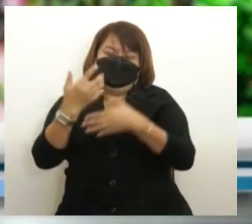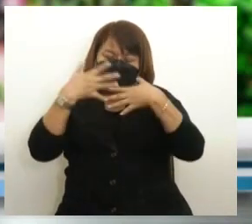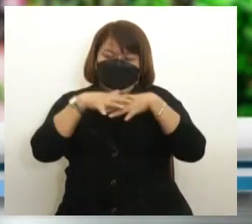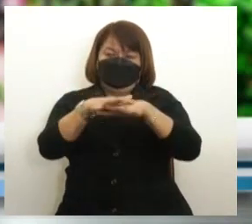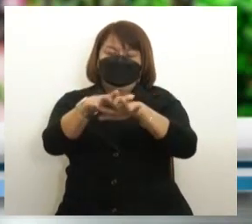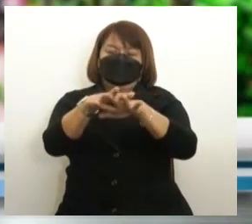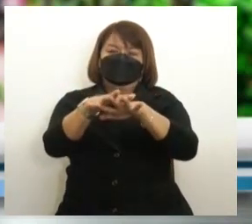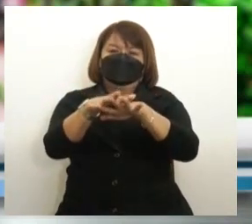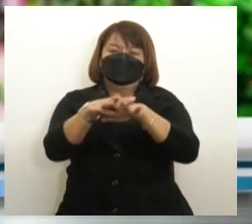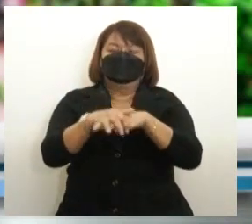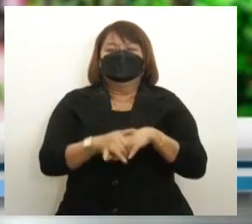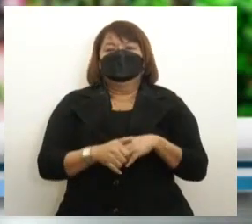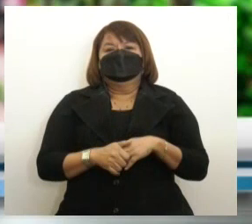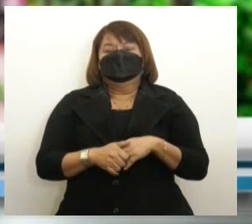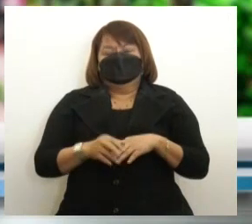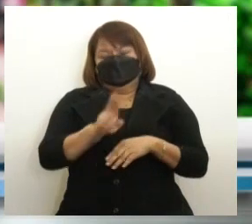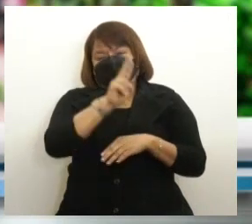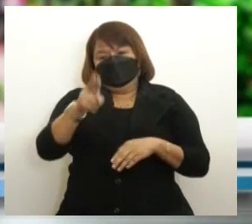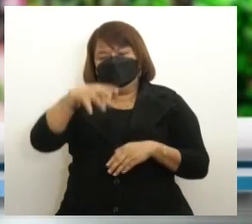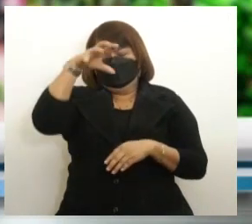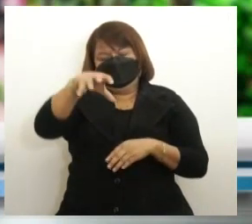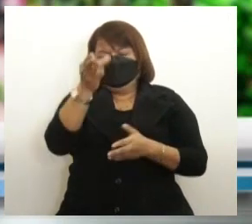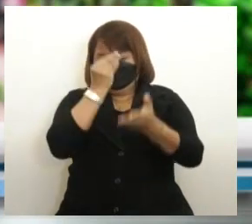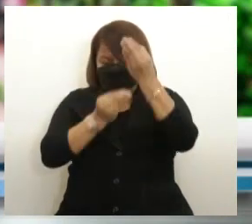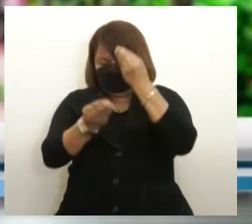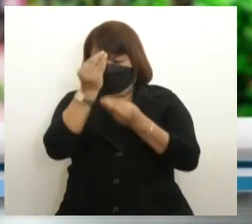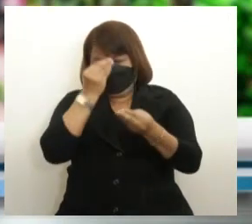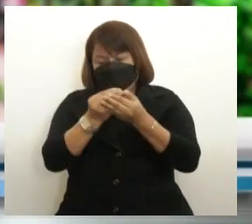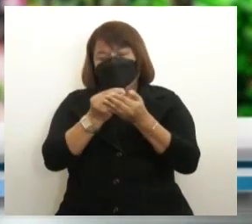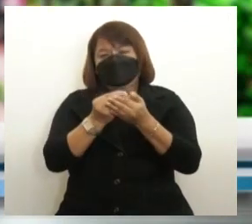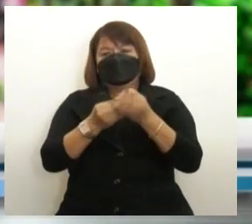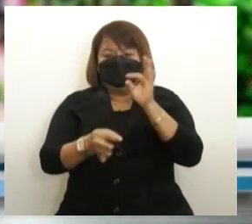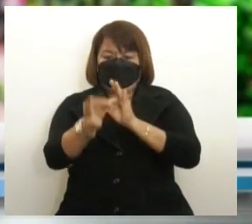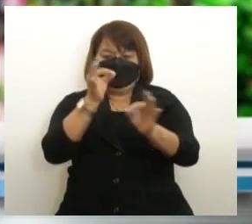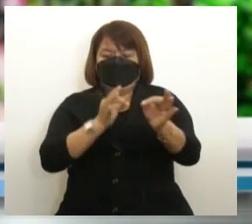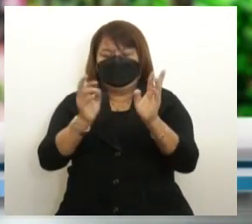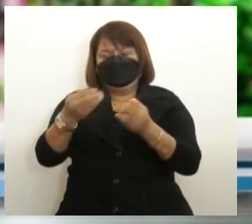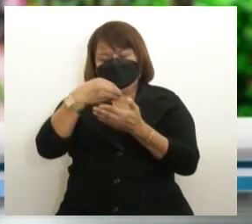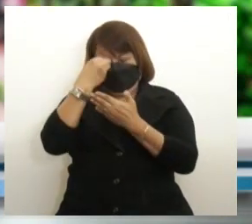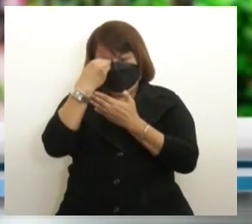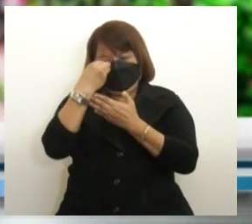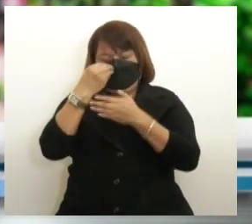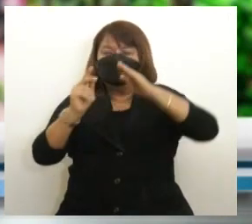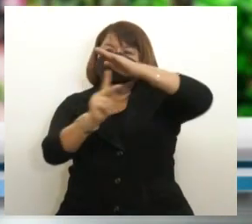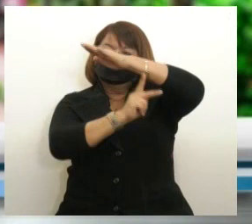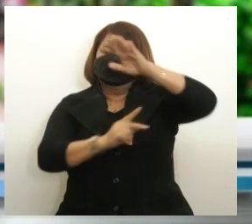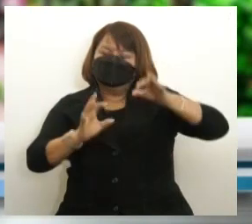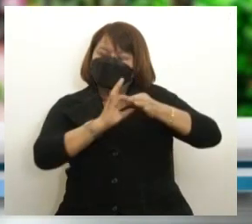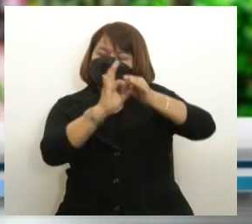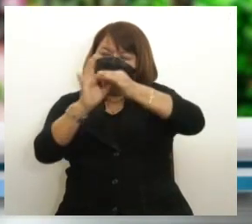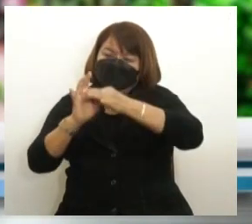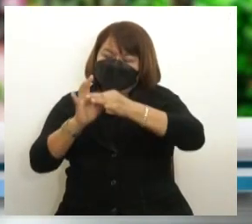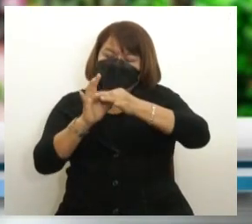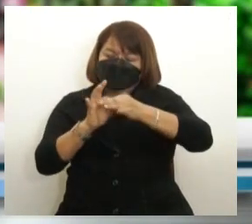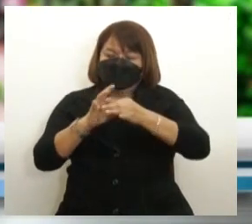น่วยบูรณาการตรงจุดนี้จะใช้แหล่งเรียนรู้ตรงจุดนี้แทนห้องเรียนจะมีสะพานเชื่อมในการที่จะบอกว่าหน่ว